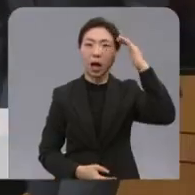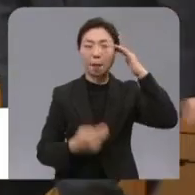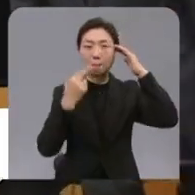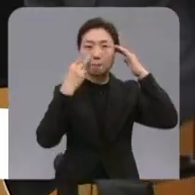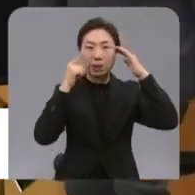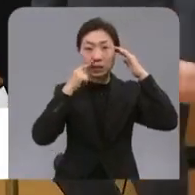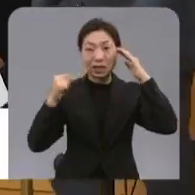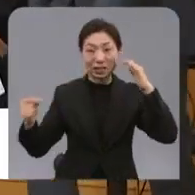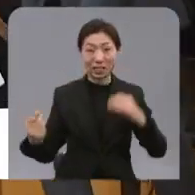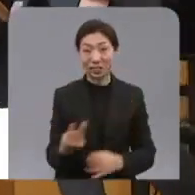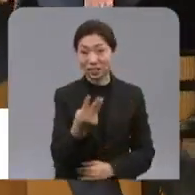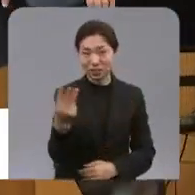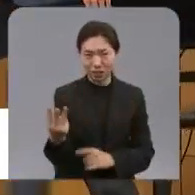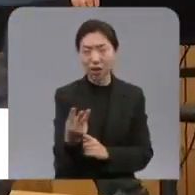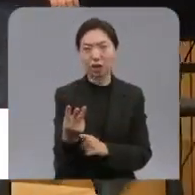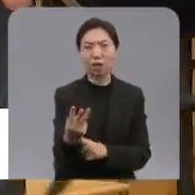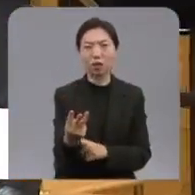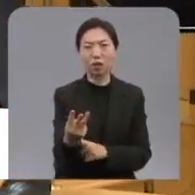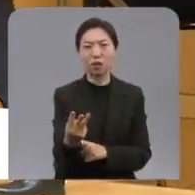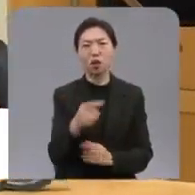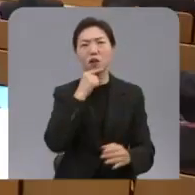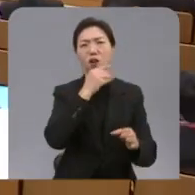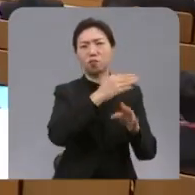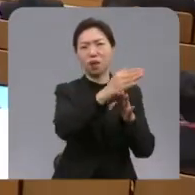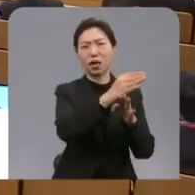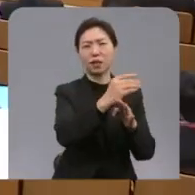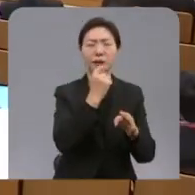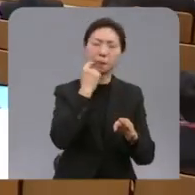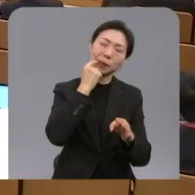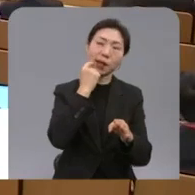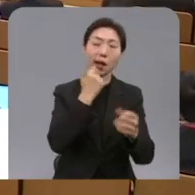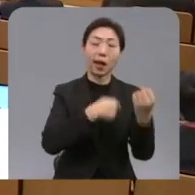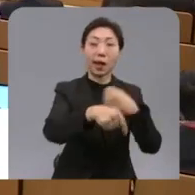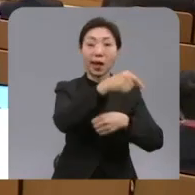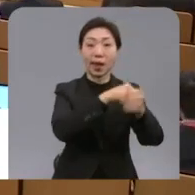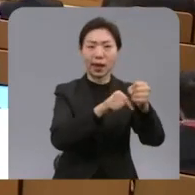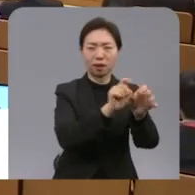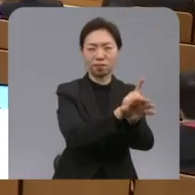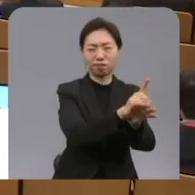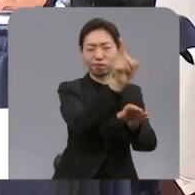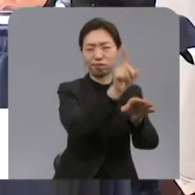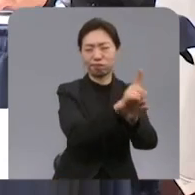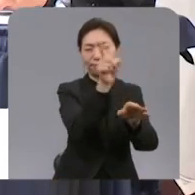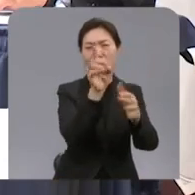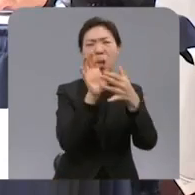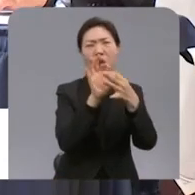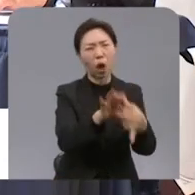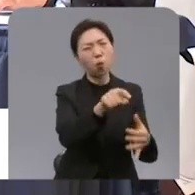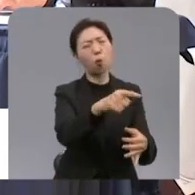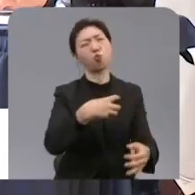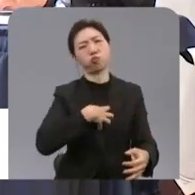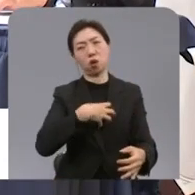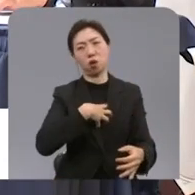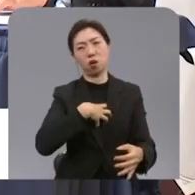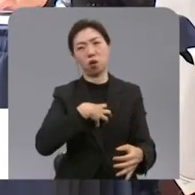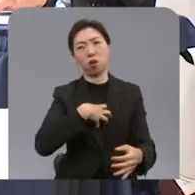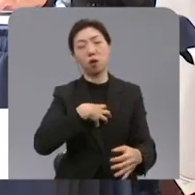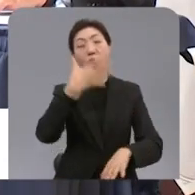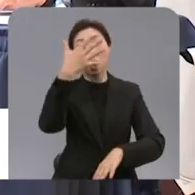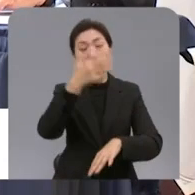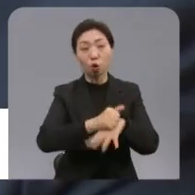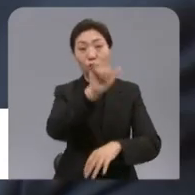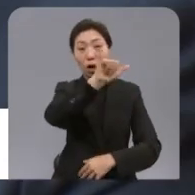ていく方針を再確認しました外交部のジョンヒョンドン第1次官とアメリカのシャーマン